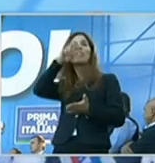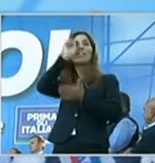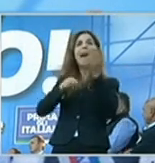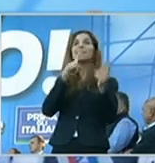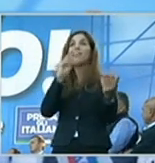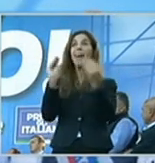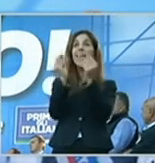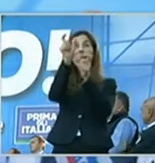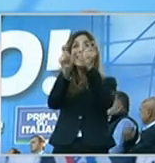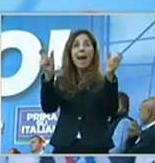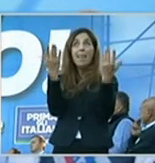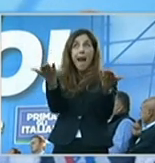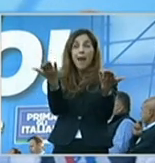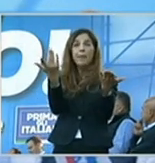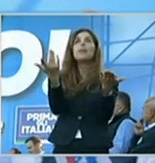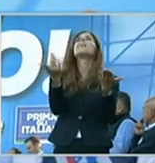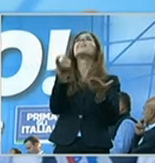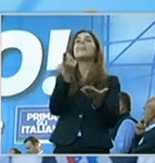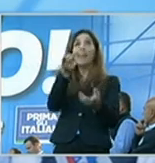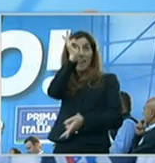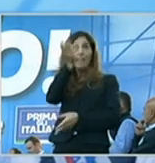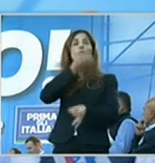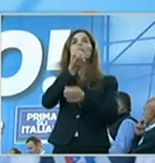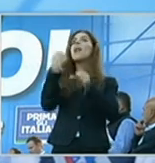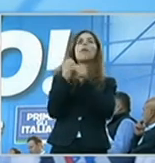italiani, un cretino o uno che non ha mai lavorato.